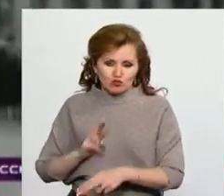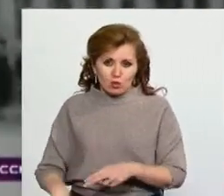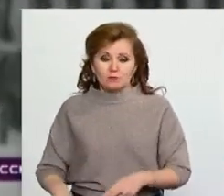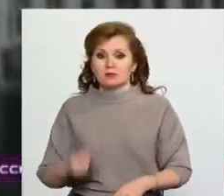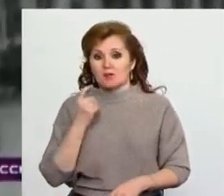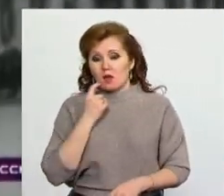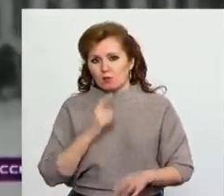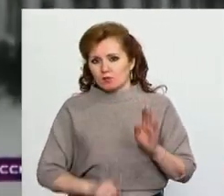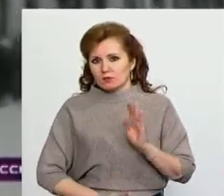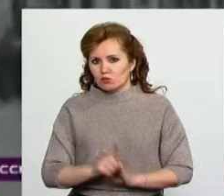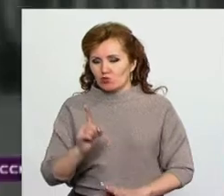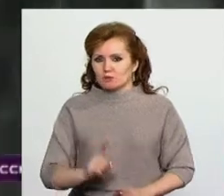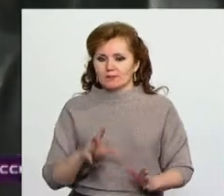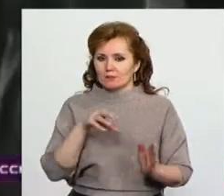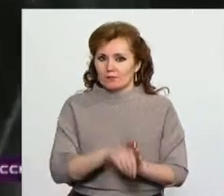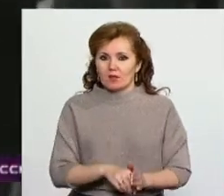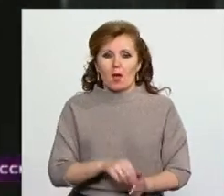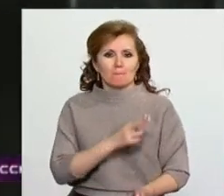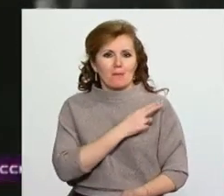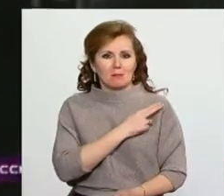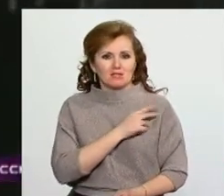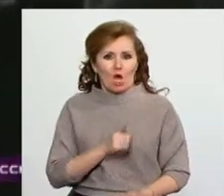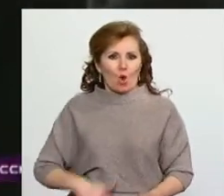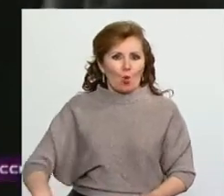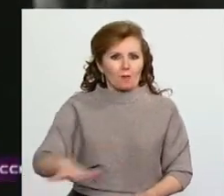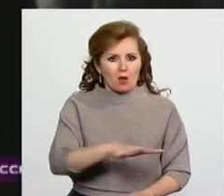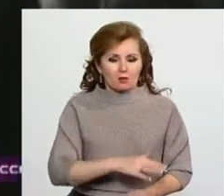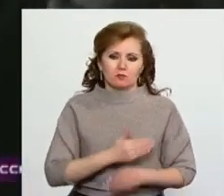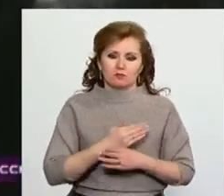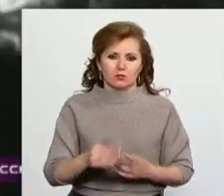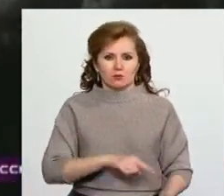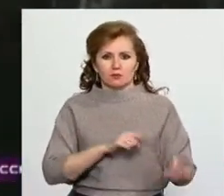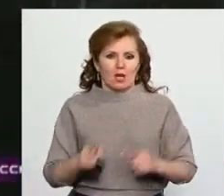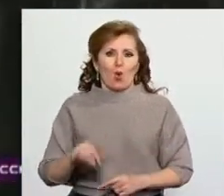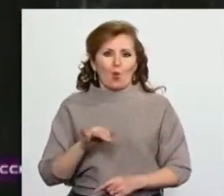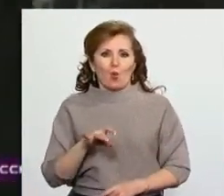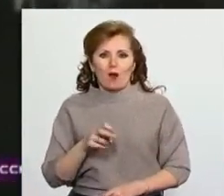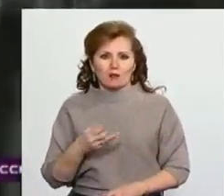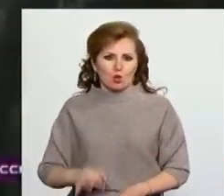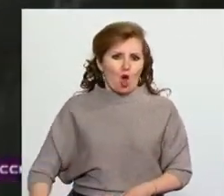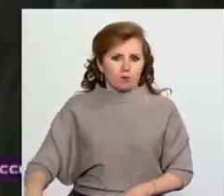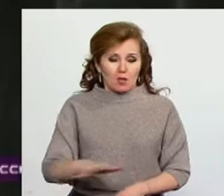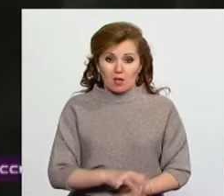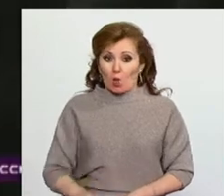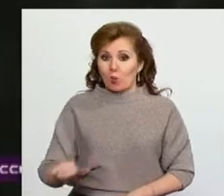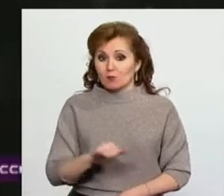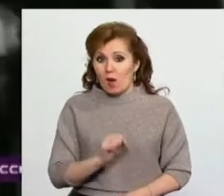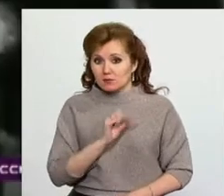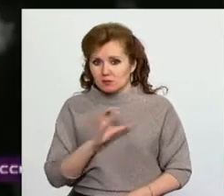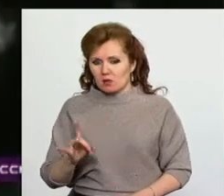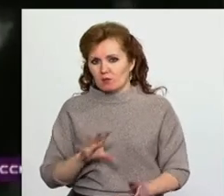Сарапул сначала оказался в составе Пермской губернии, а затем в Уральской области. В Удмуртскую АССР город вошел только